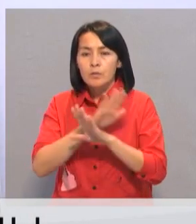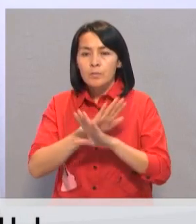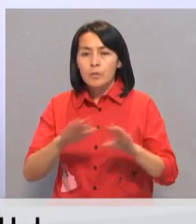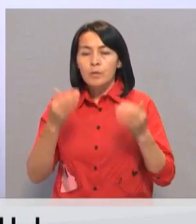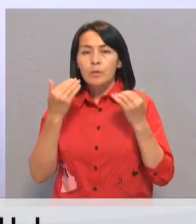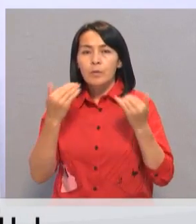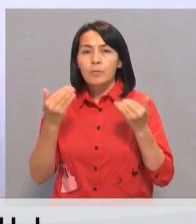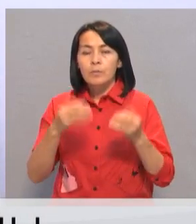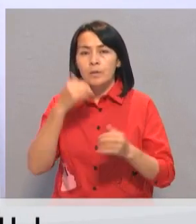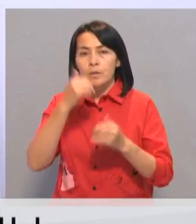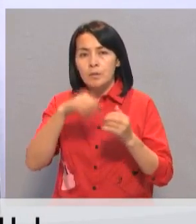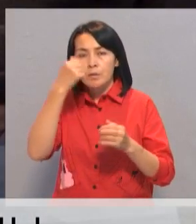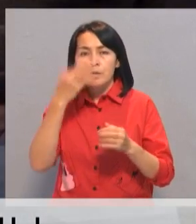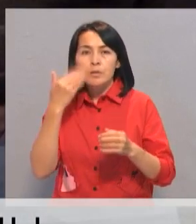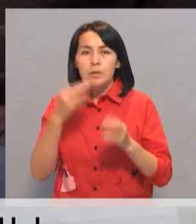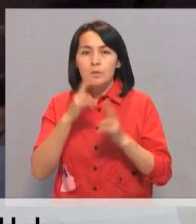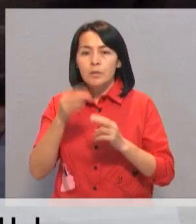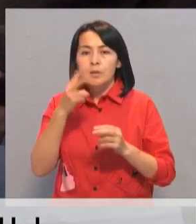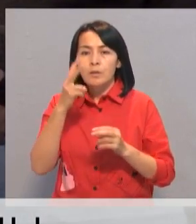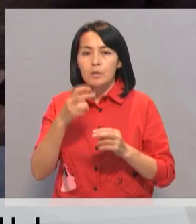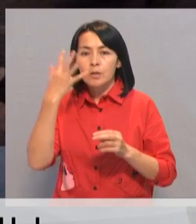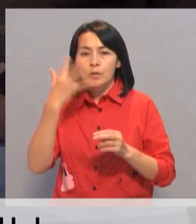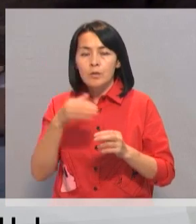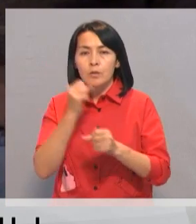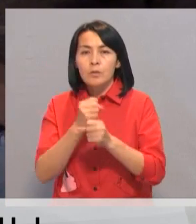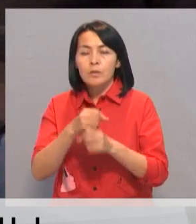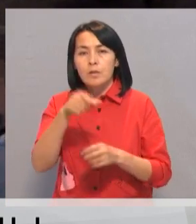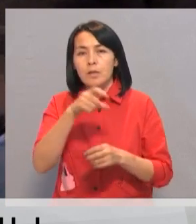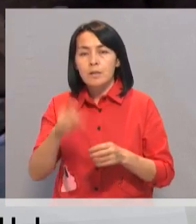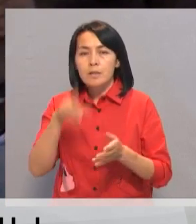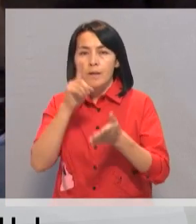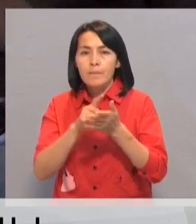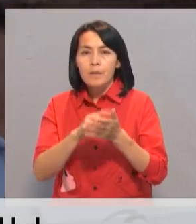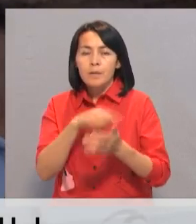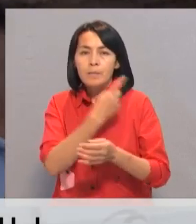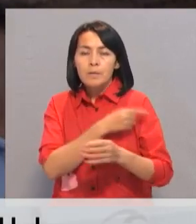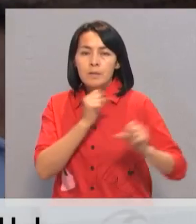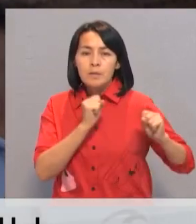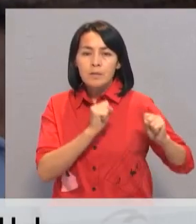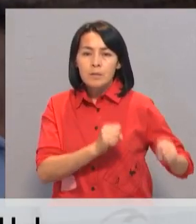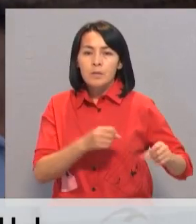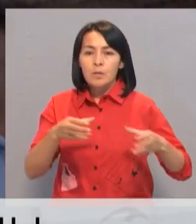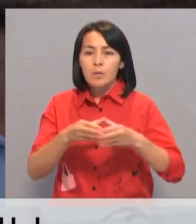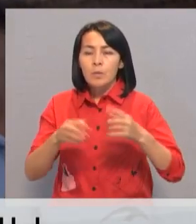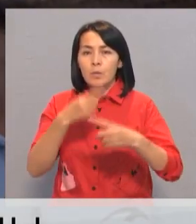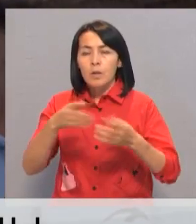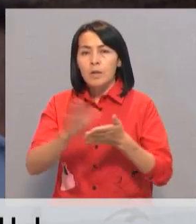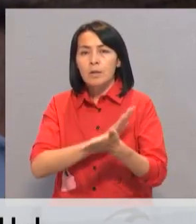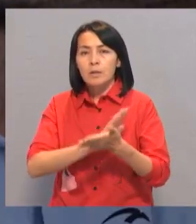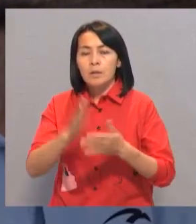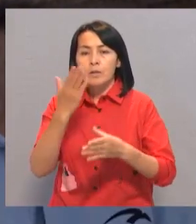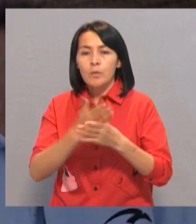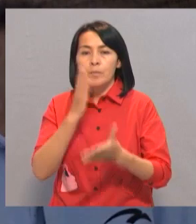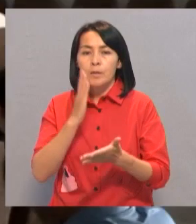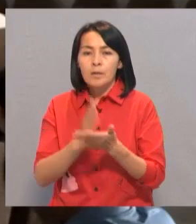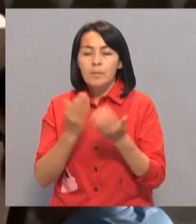қоймайды. Мұнда жылына жеңіл отаның 200-ге тарта түрі жасалады. Азаматтарға міндетті әлеуметтік медициналық сақтандыру қор арқылы тегін